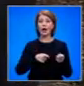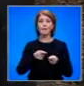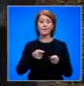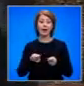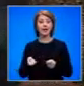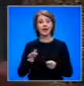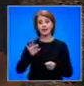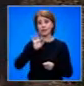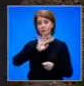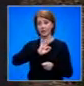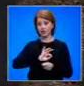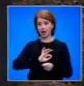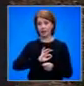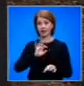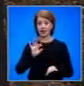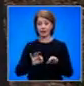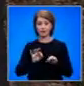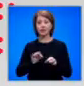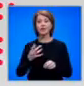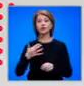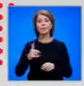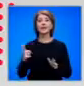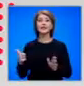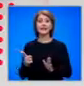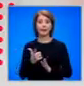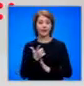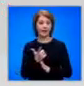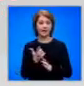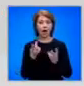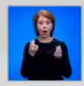изборите, като гласуват с номер 17. Купуването и продаването